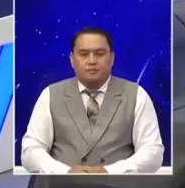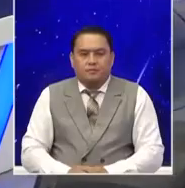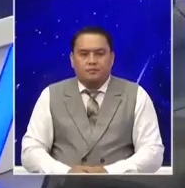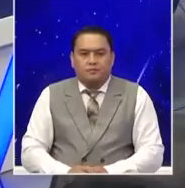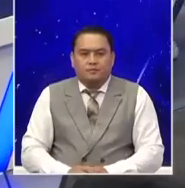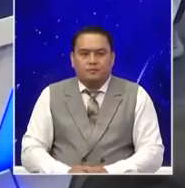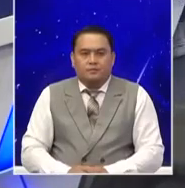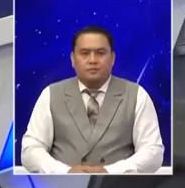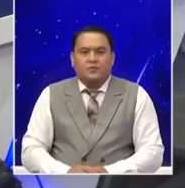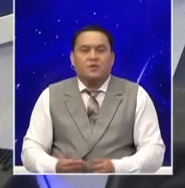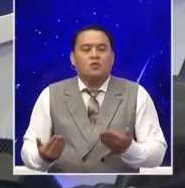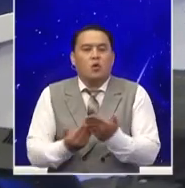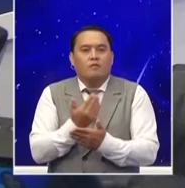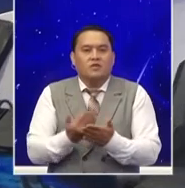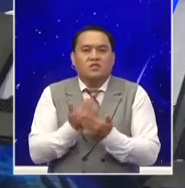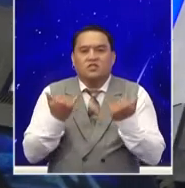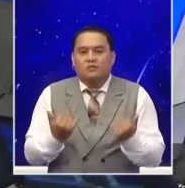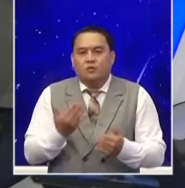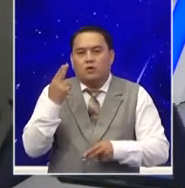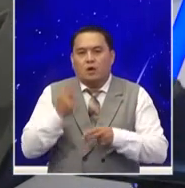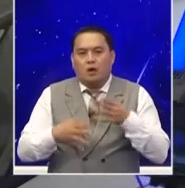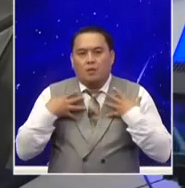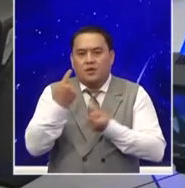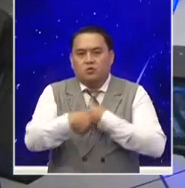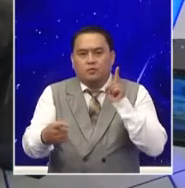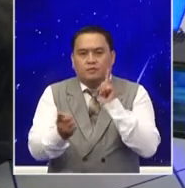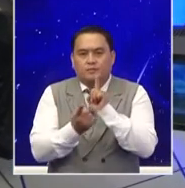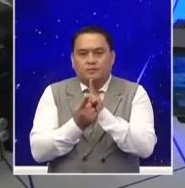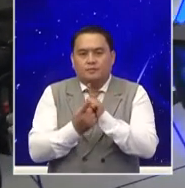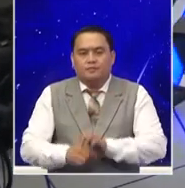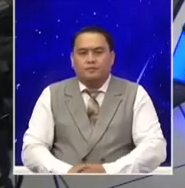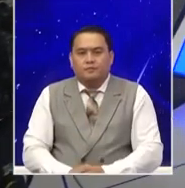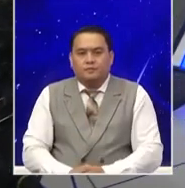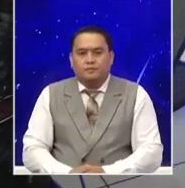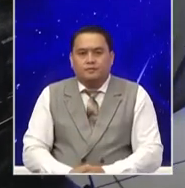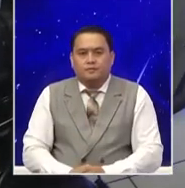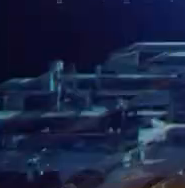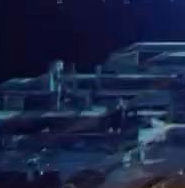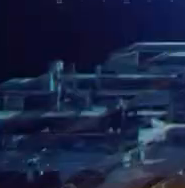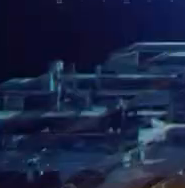Это были все новости на сегодня, а я с вами прощаюсь. До новых встреч!